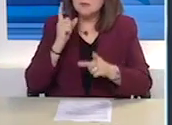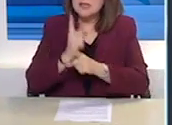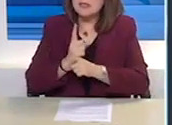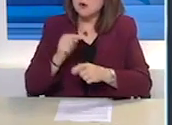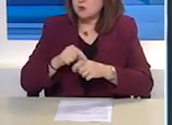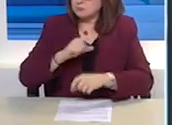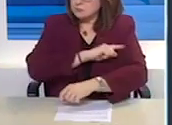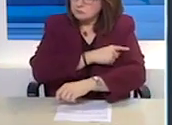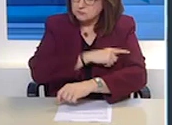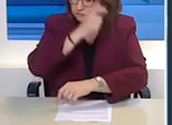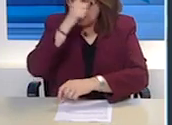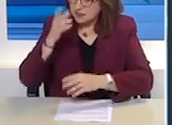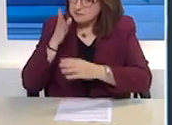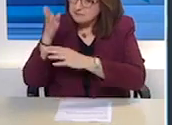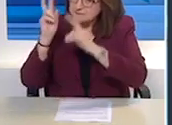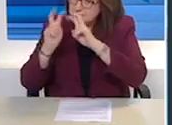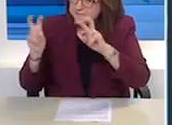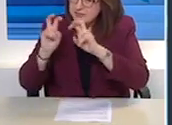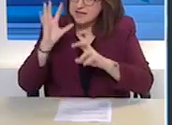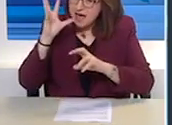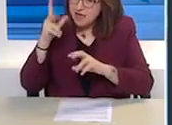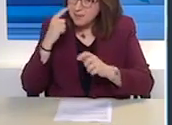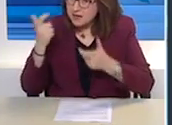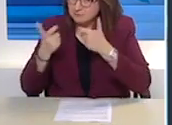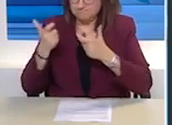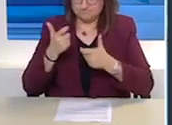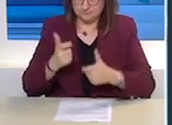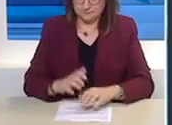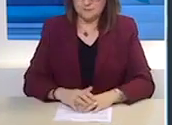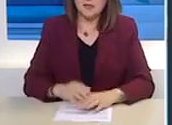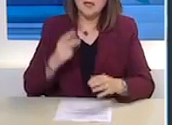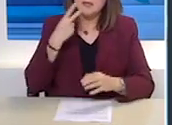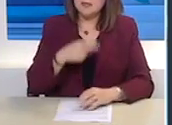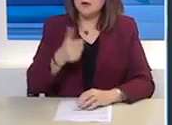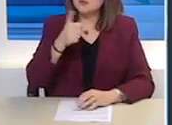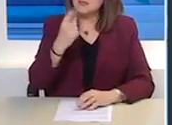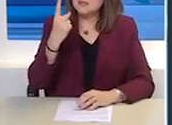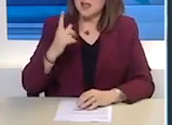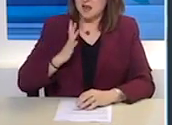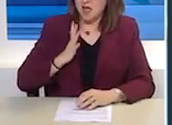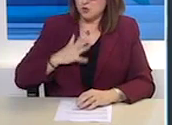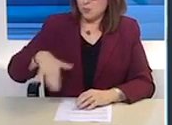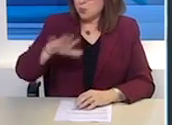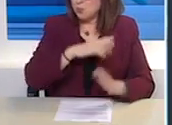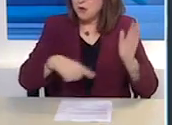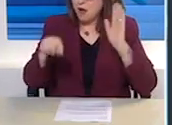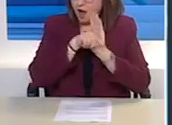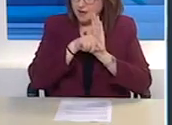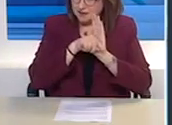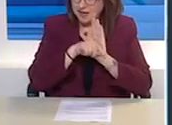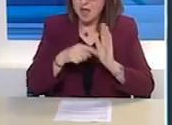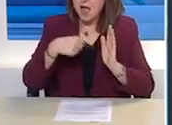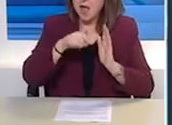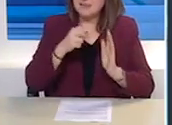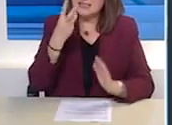υγειονομικού και νοσηλευτικού προσωπικού. Ταυτόχρονα, οι 261 αρνητικοί, θέλω να σας ενημερώσω ότι οι